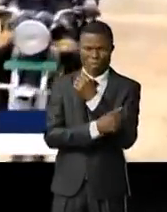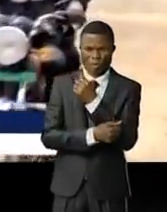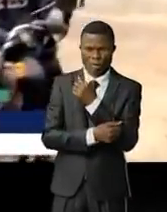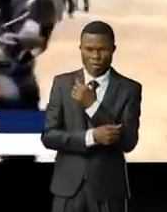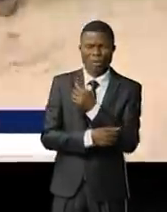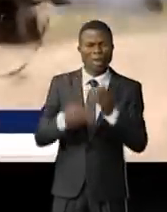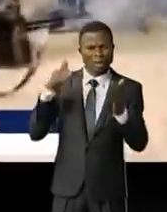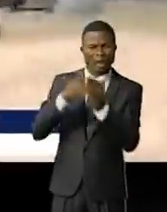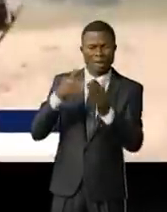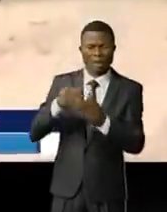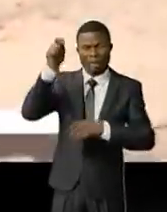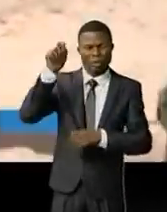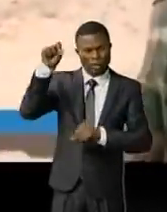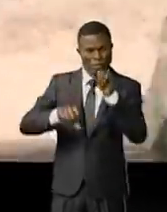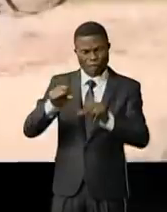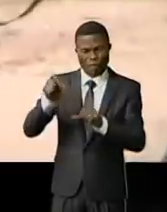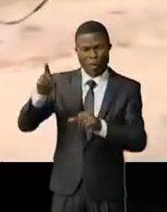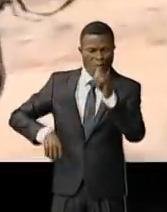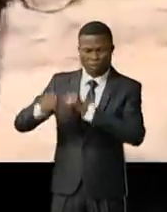aux atrocités des forces négatives.